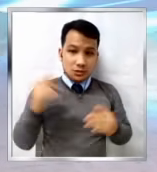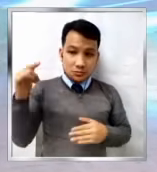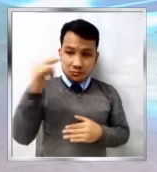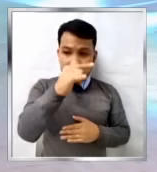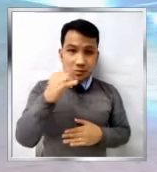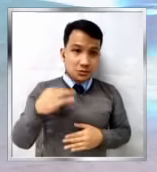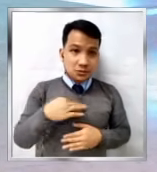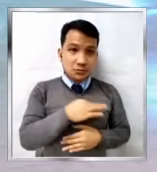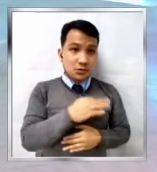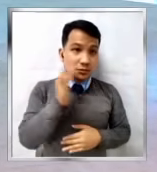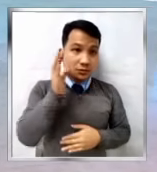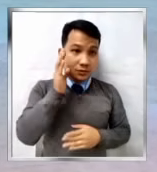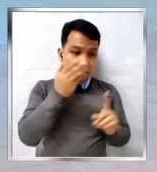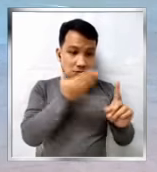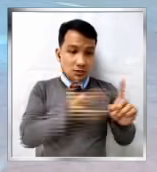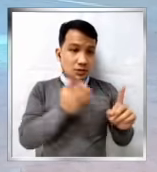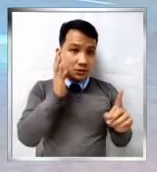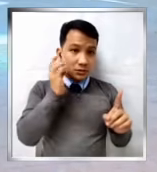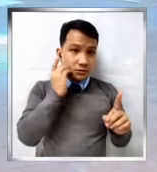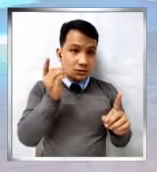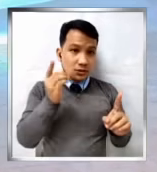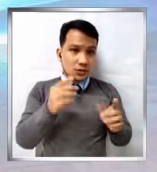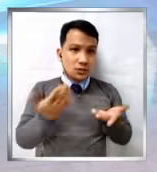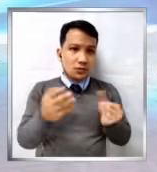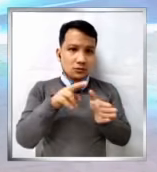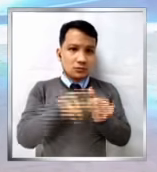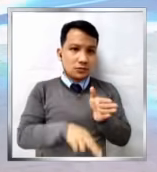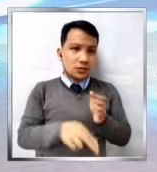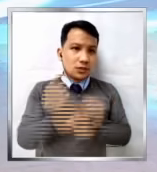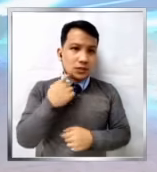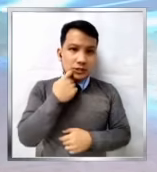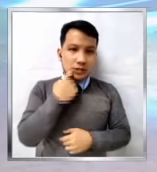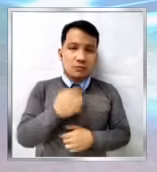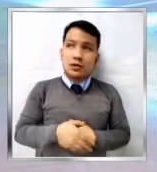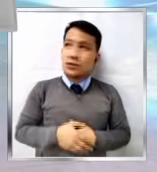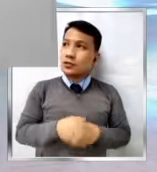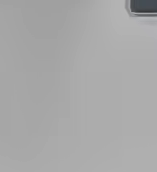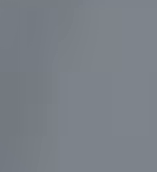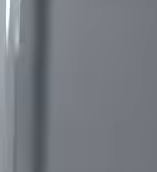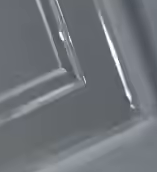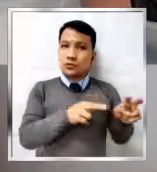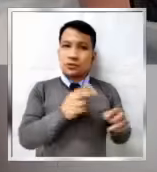Dacera. Nailibing na si Christine kanina. Nakatutok si Von Aquino.